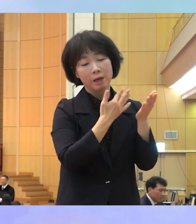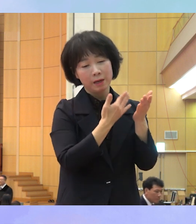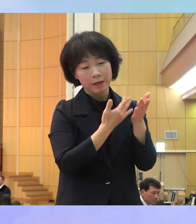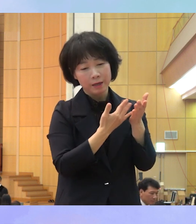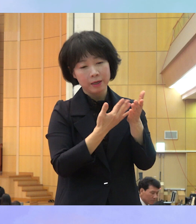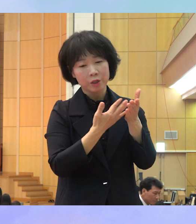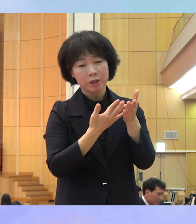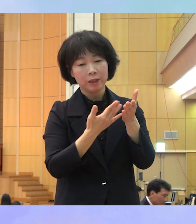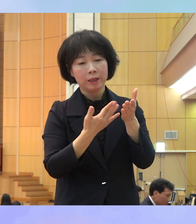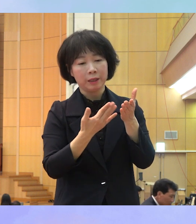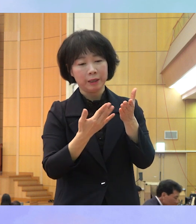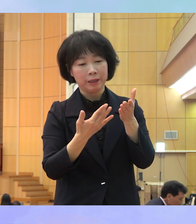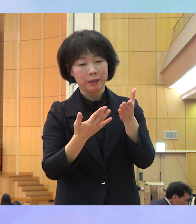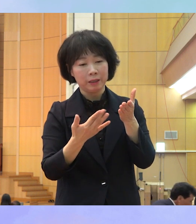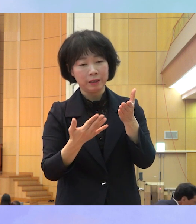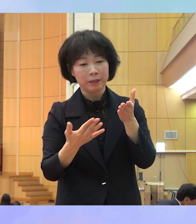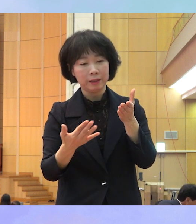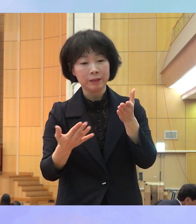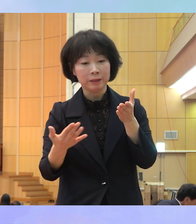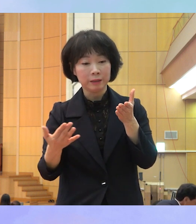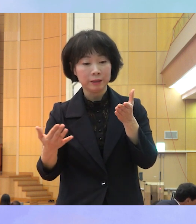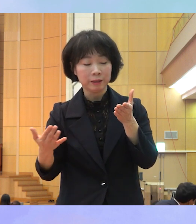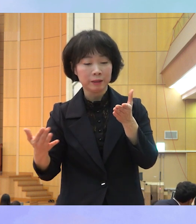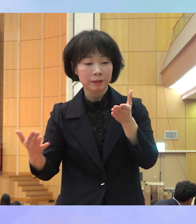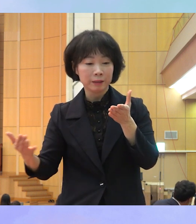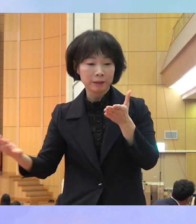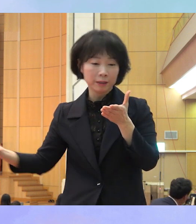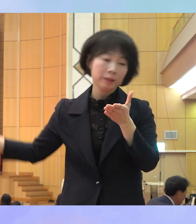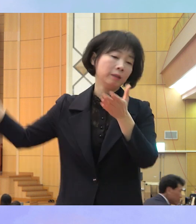신이 대신